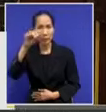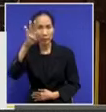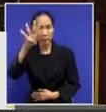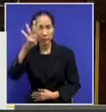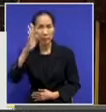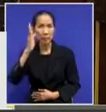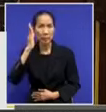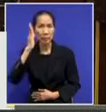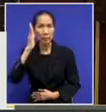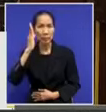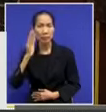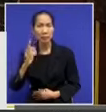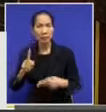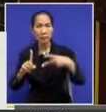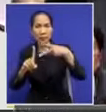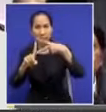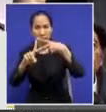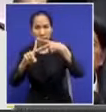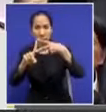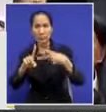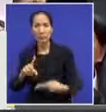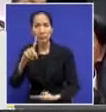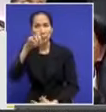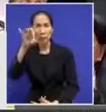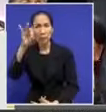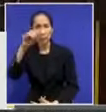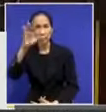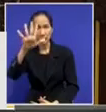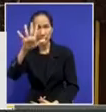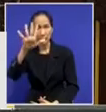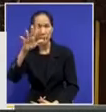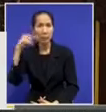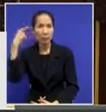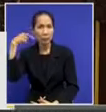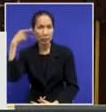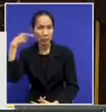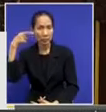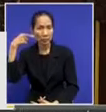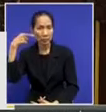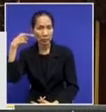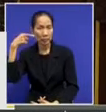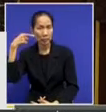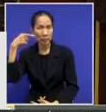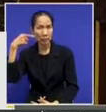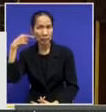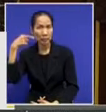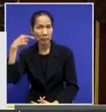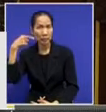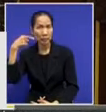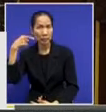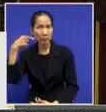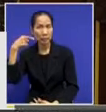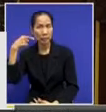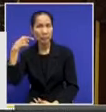ธ ์ธนาธรจึงรุ่งเรืองกิจครับ 185นางสาวดาวน้อยสุทธินิพาพันธ